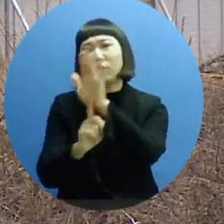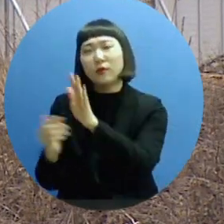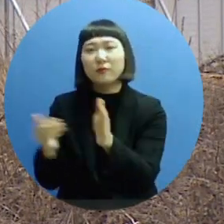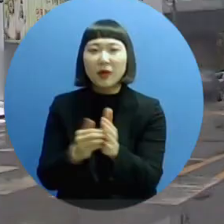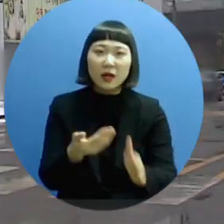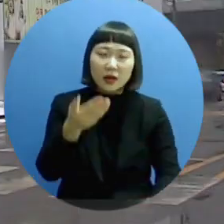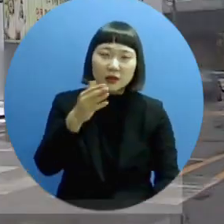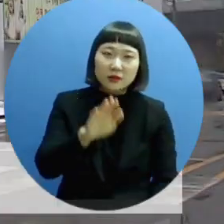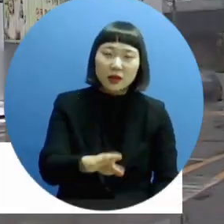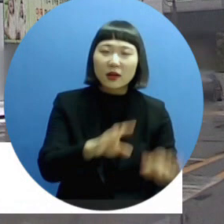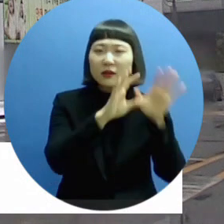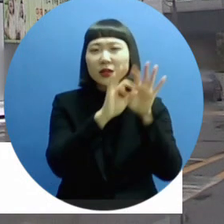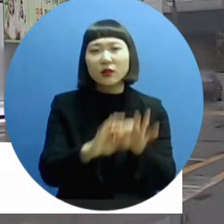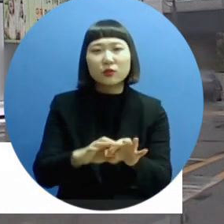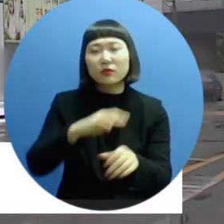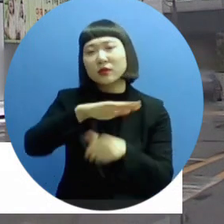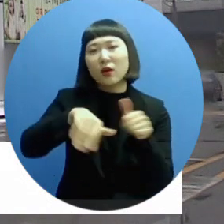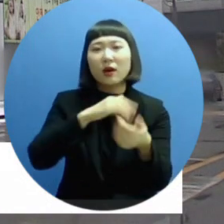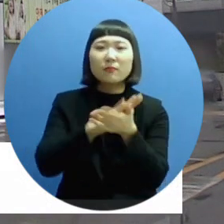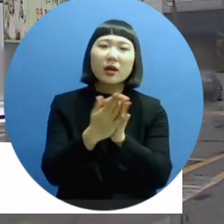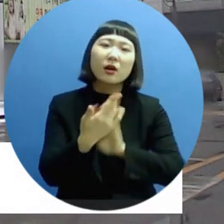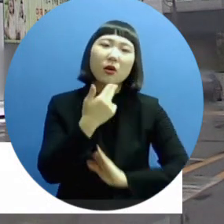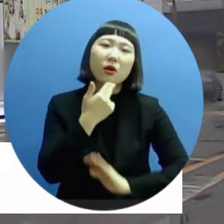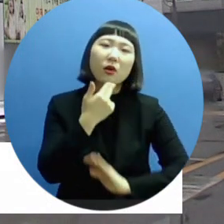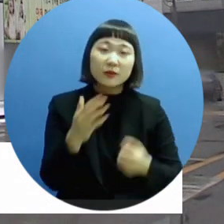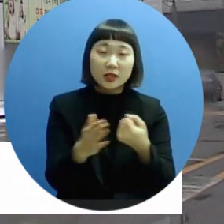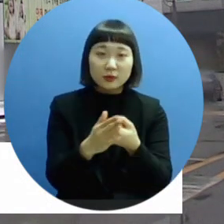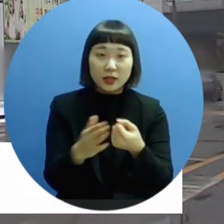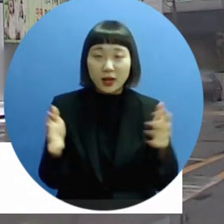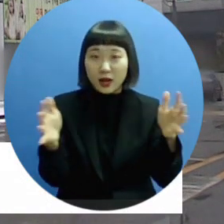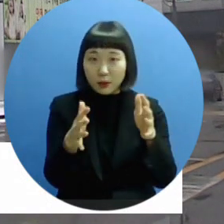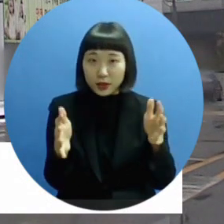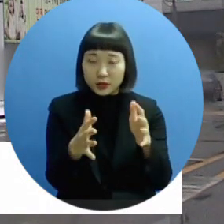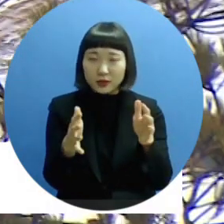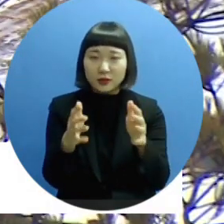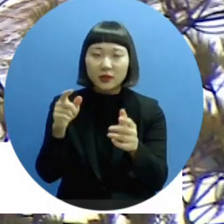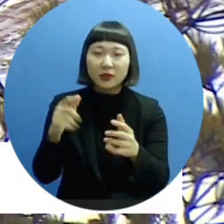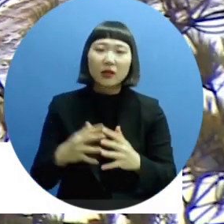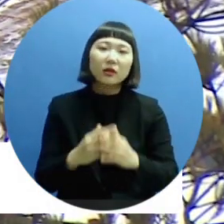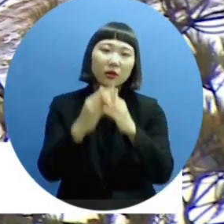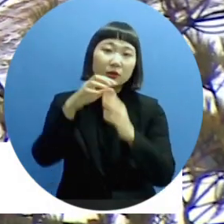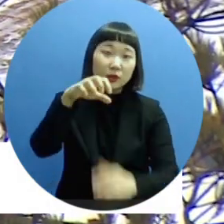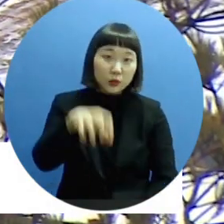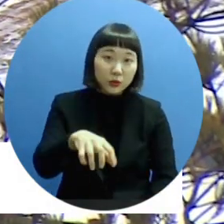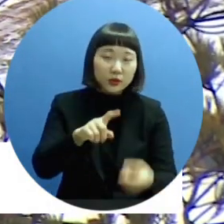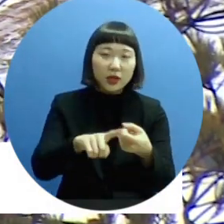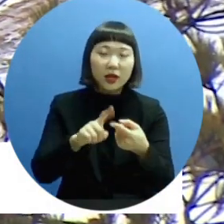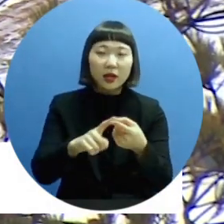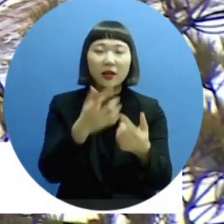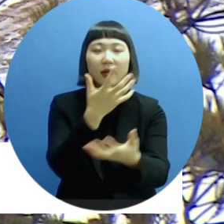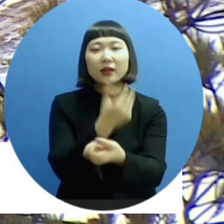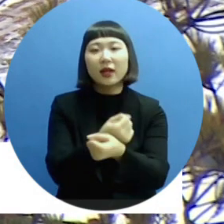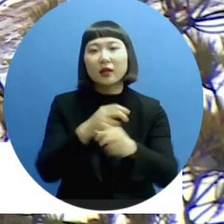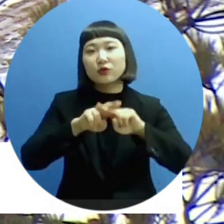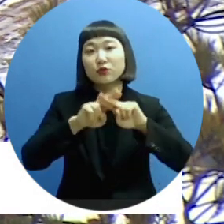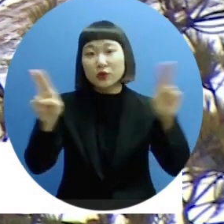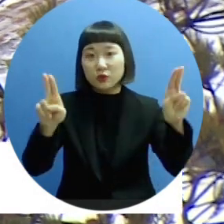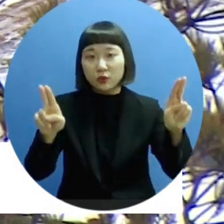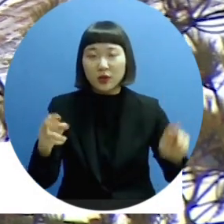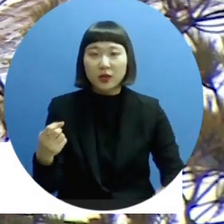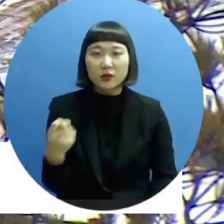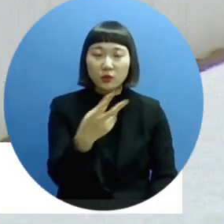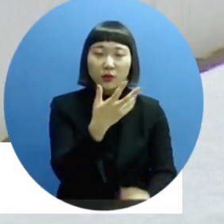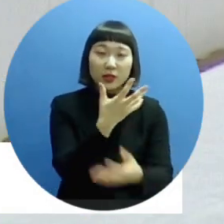상황이 계속 나빠지자 아파트 사업 시행자와 시공사 측은 최근 분양 계약을 전면 취소하고 계약자들에게